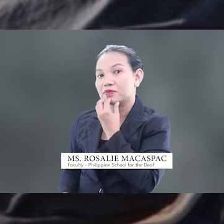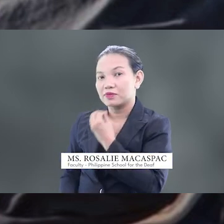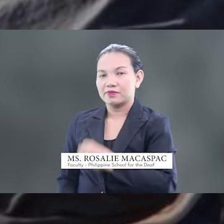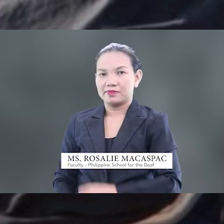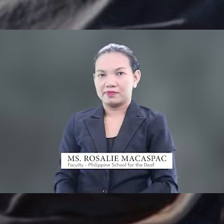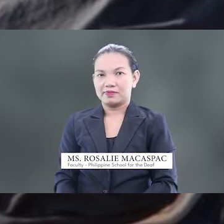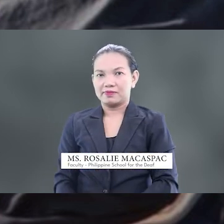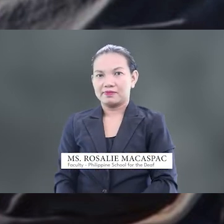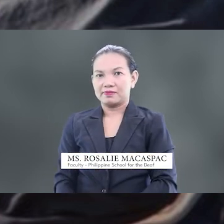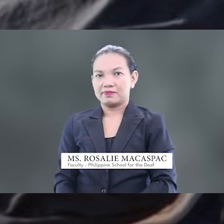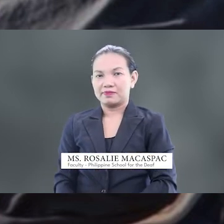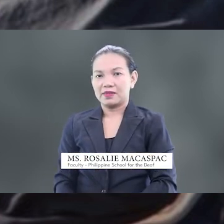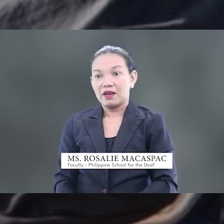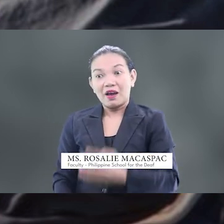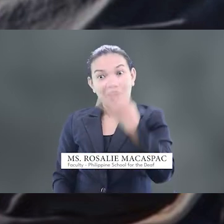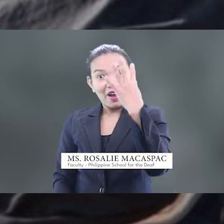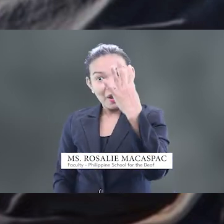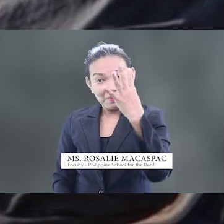ng mga Hudyo,